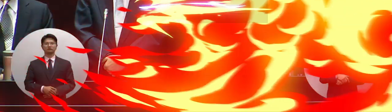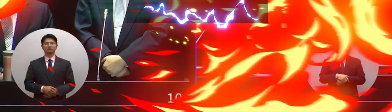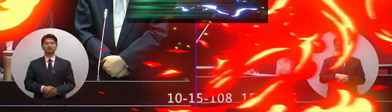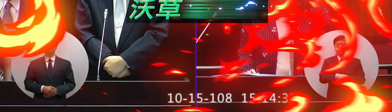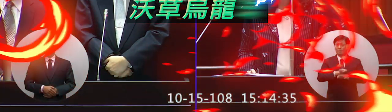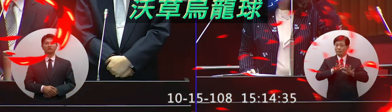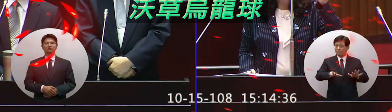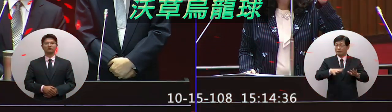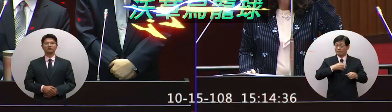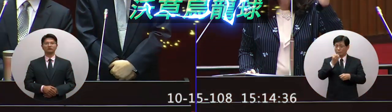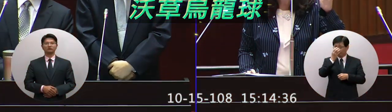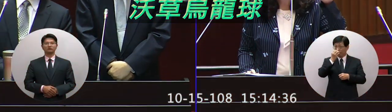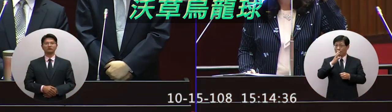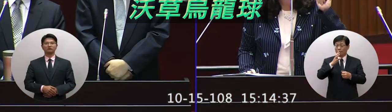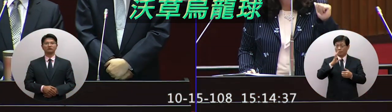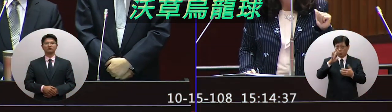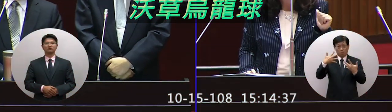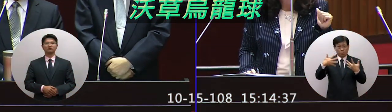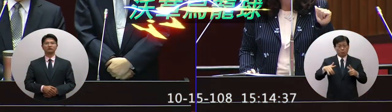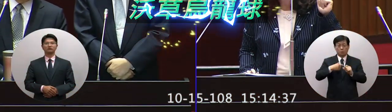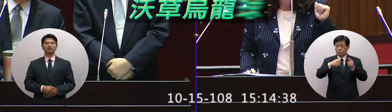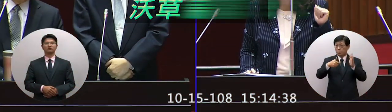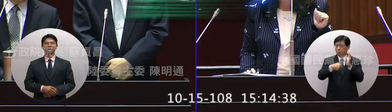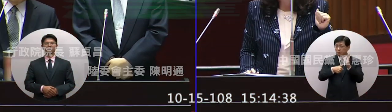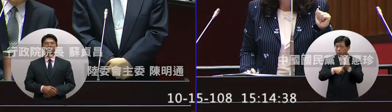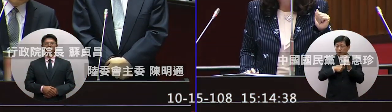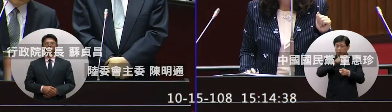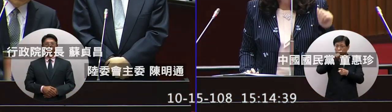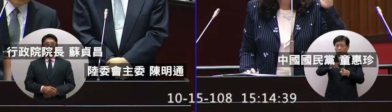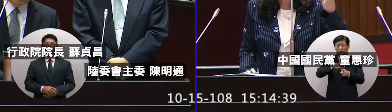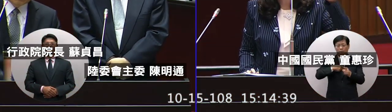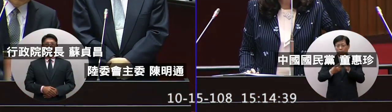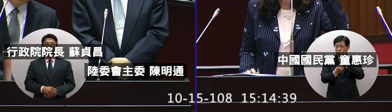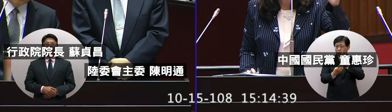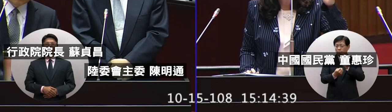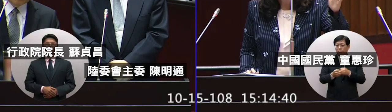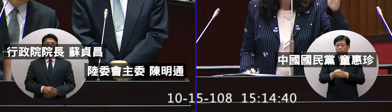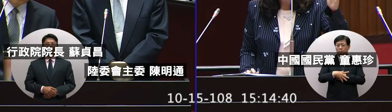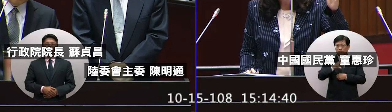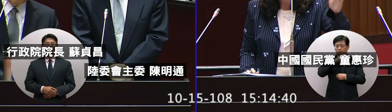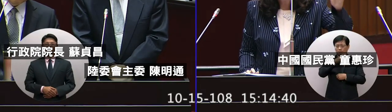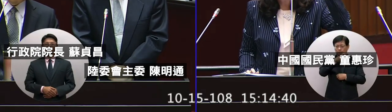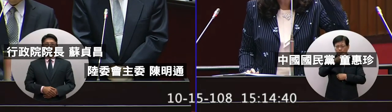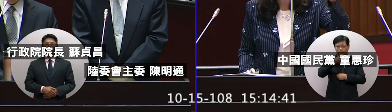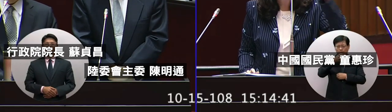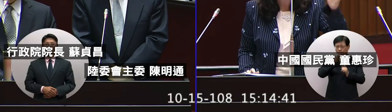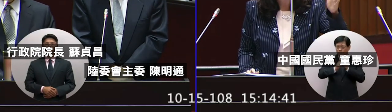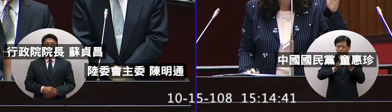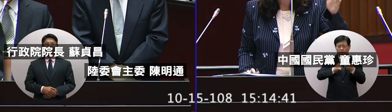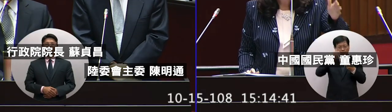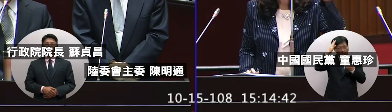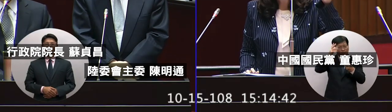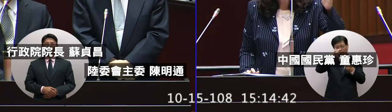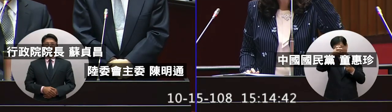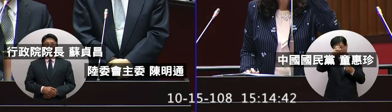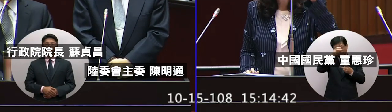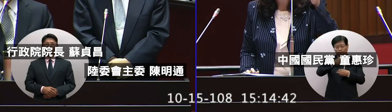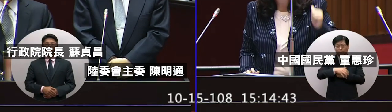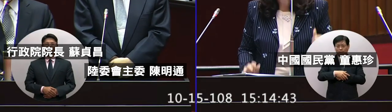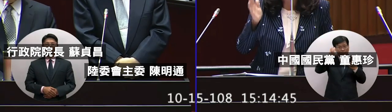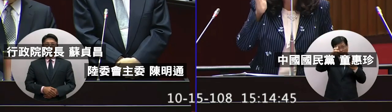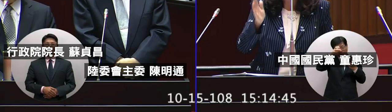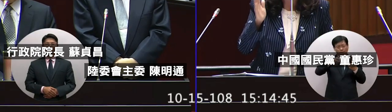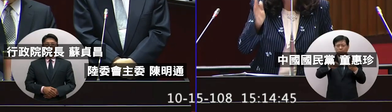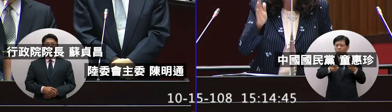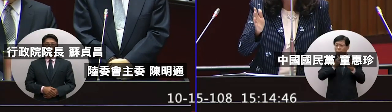这个目前香港的状况，有很多人都用不同的名字在称香港的情况，他们用暴民，他们用黑警，暴民